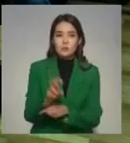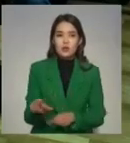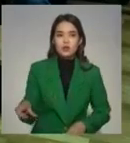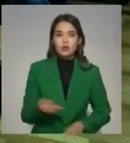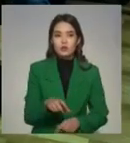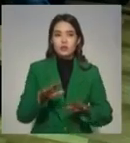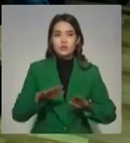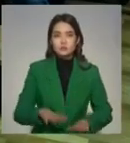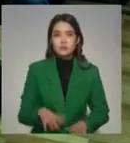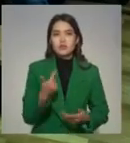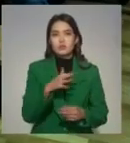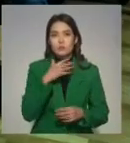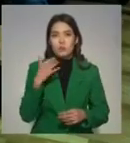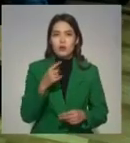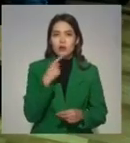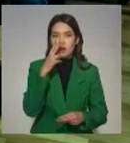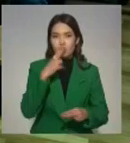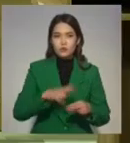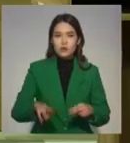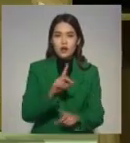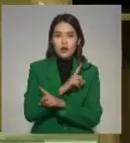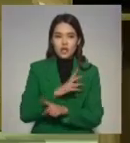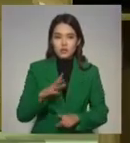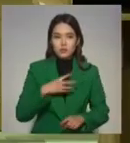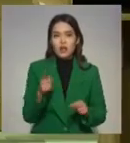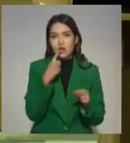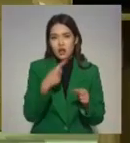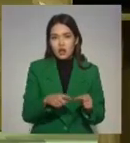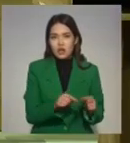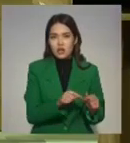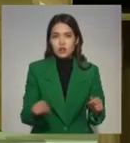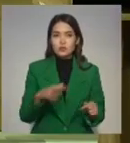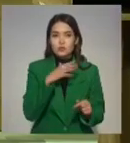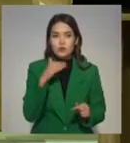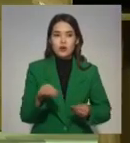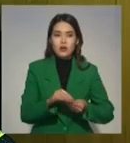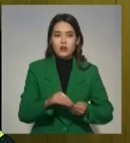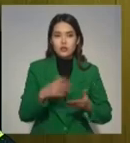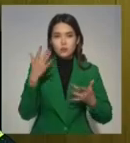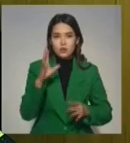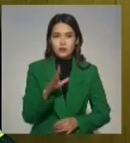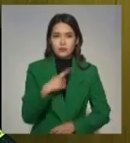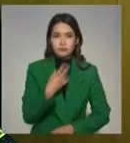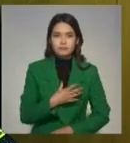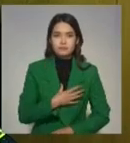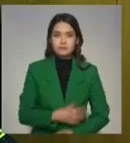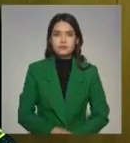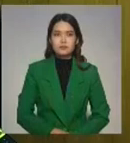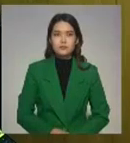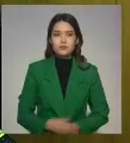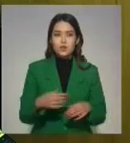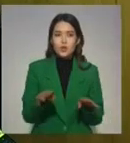Алтынай Мұздақбаева көп қан жоғалтып қайтыс болды. Араға жарты жыл салып сот бұл оқиғаға нүкте қойды. Сот